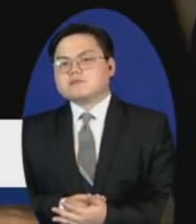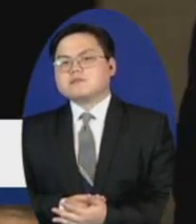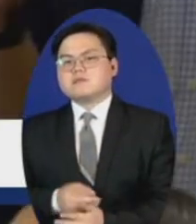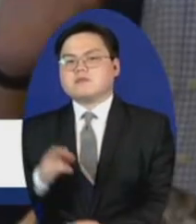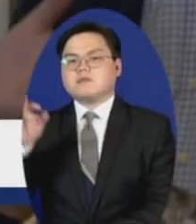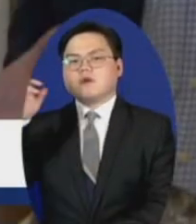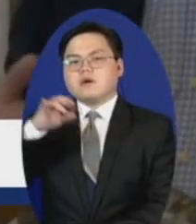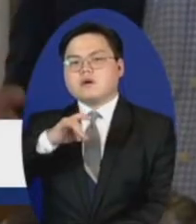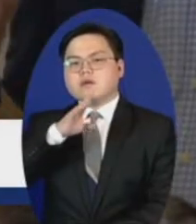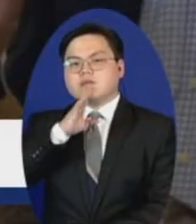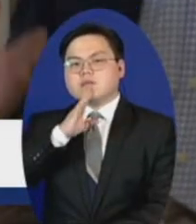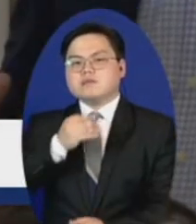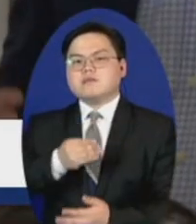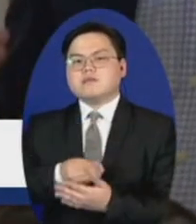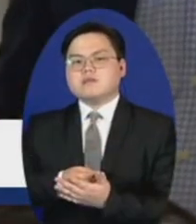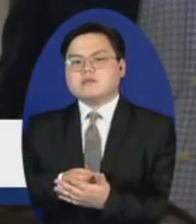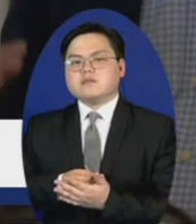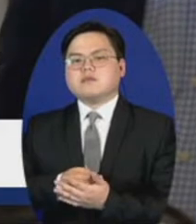одоо